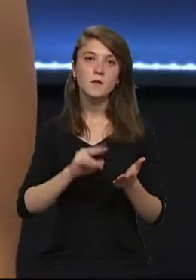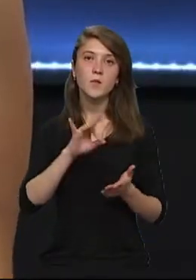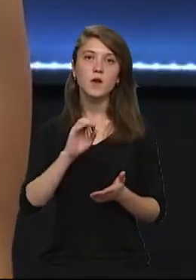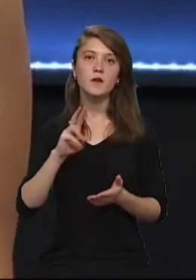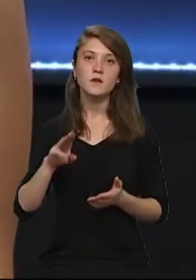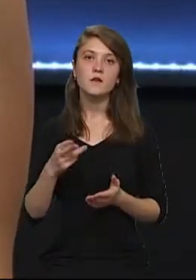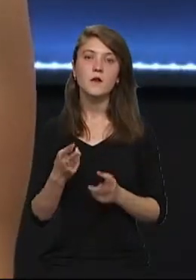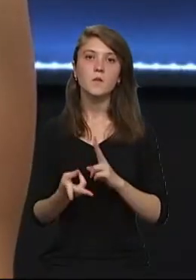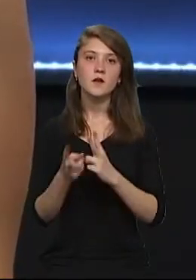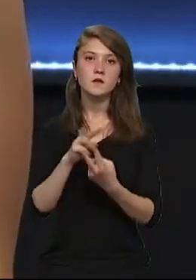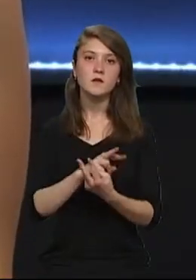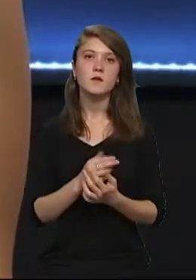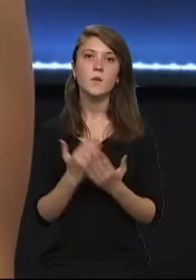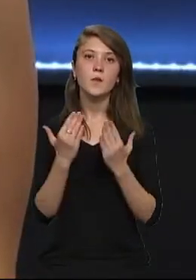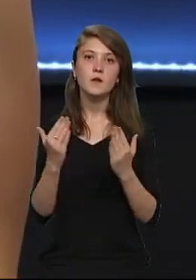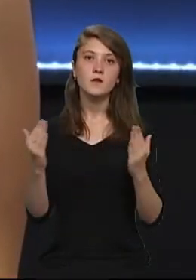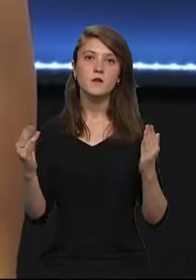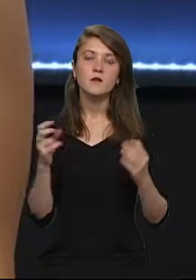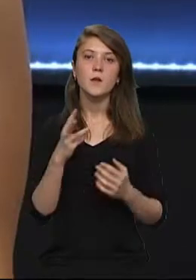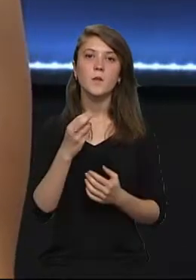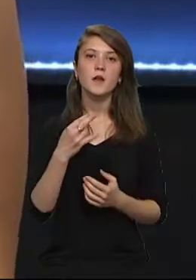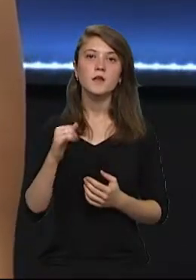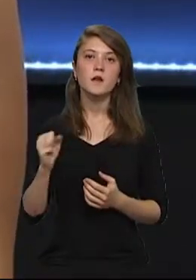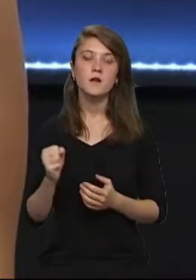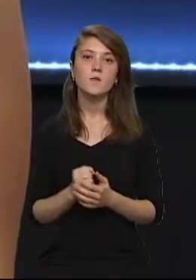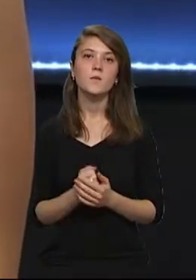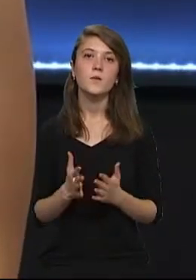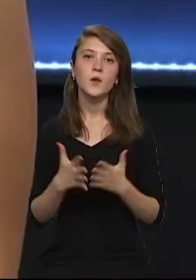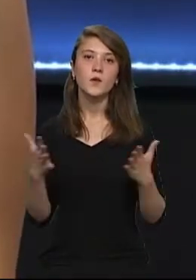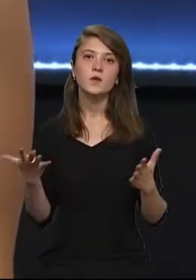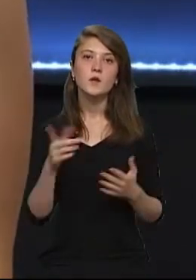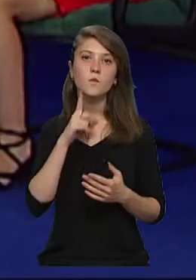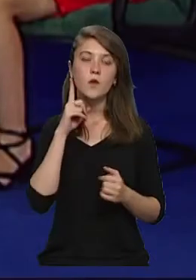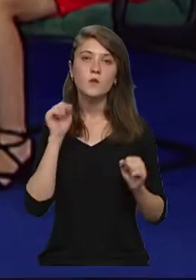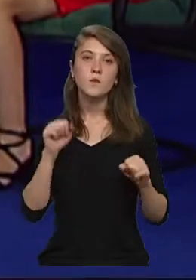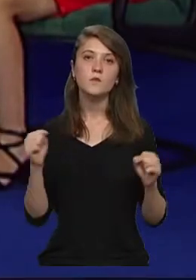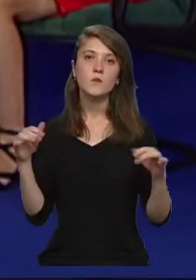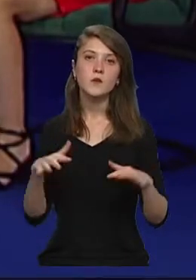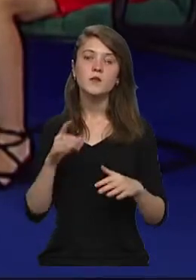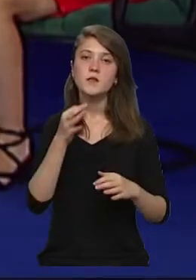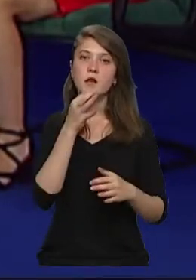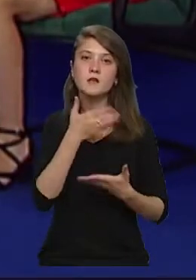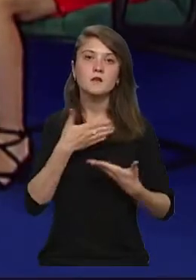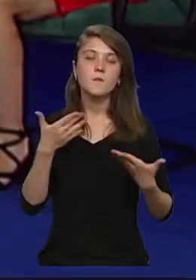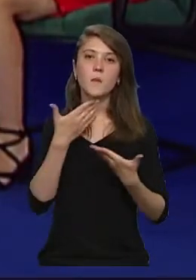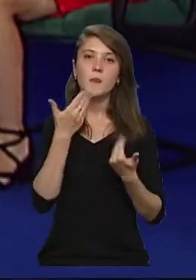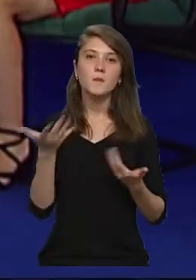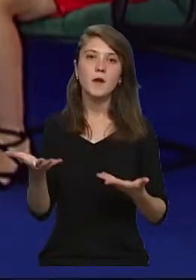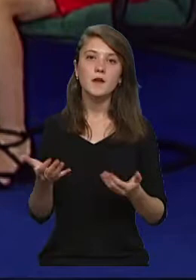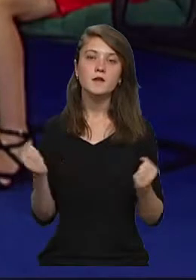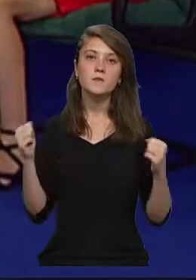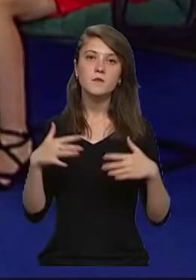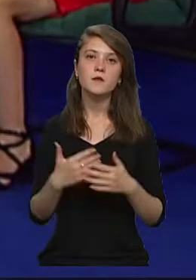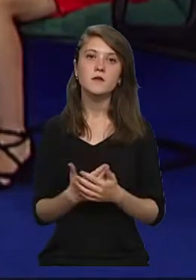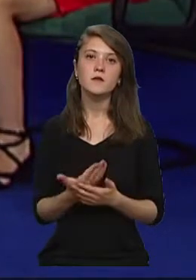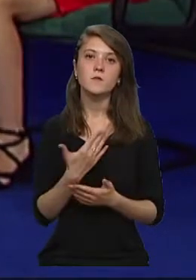переобладнання бібліотеки, на медіатеку, медіапростір, де може молодь збиратися, тому що нам немає зараз де збиратися, ми